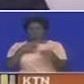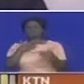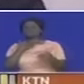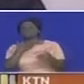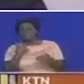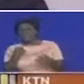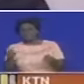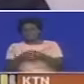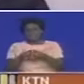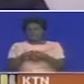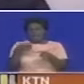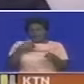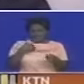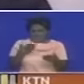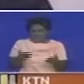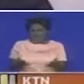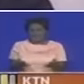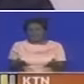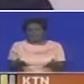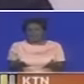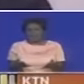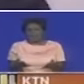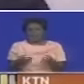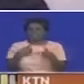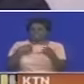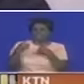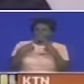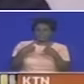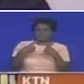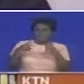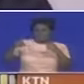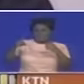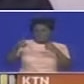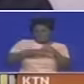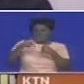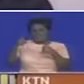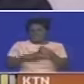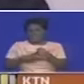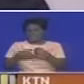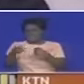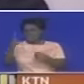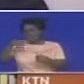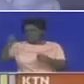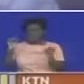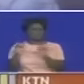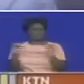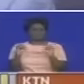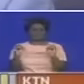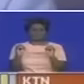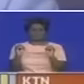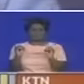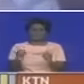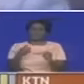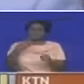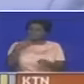that we pretend to have by talking about 76% is not correct and is not accurate. If we